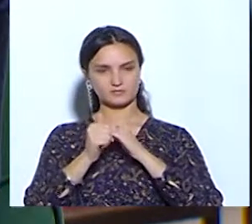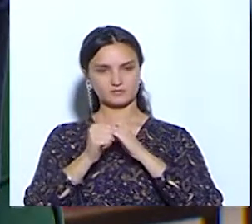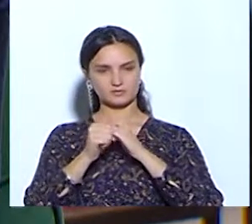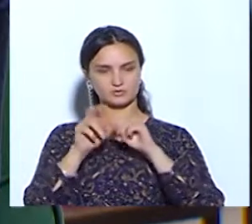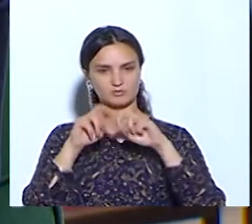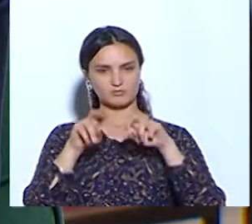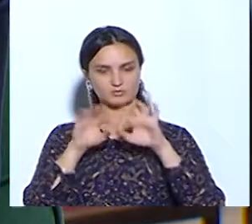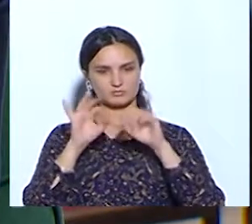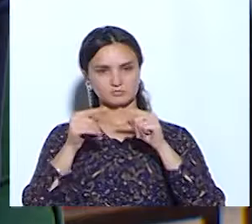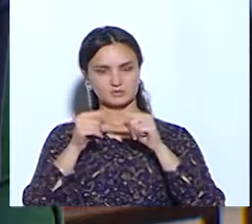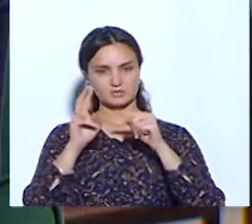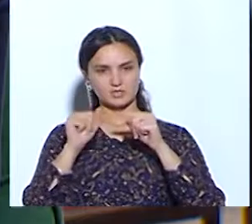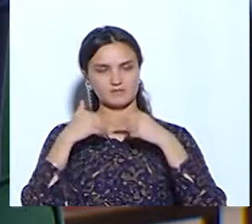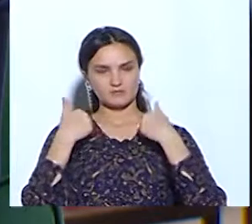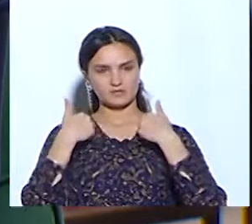შემოწმდეს სწორედ